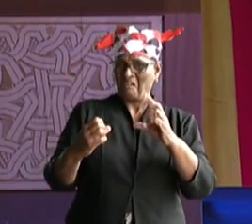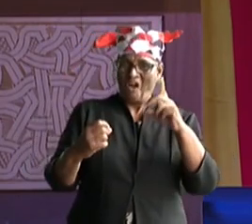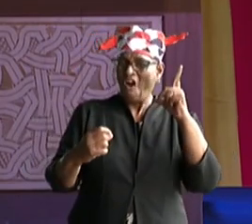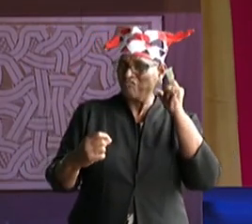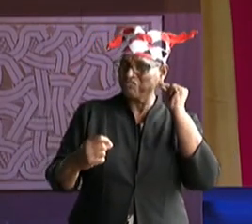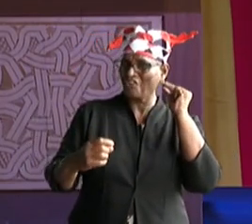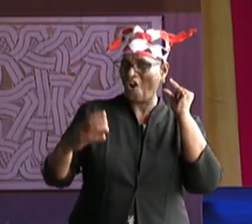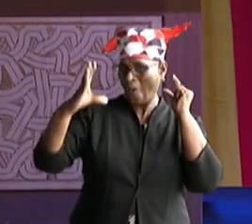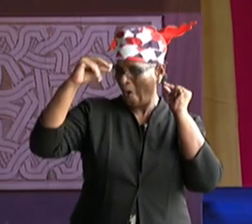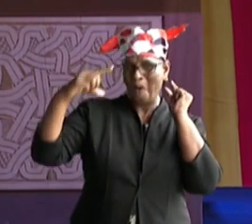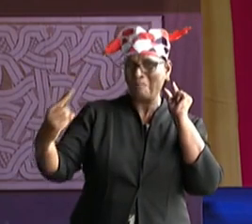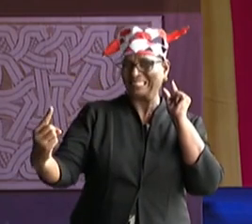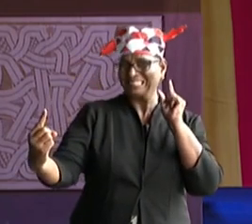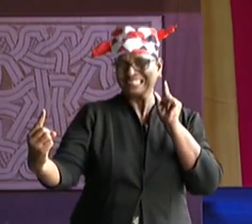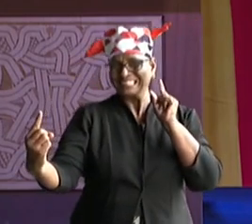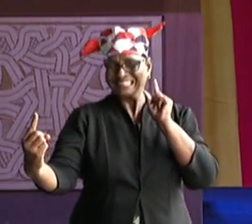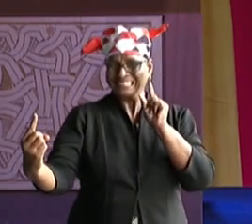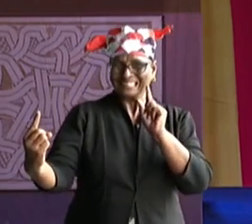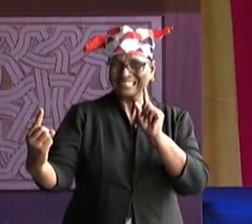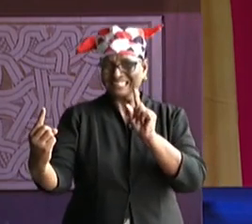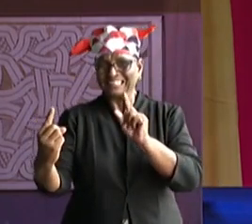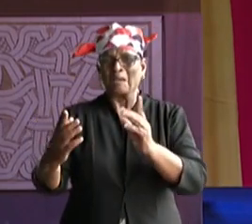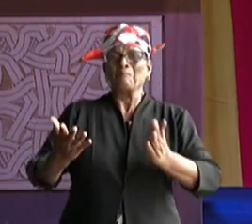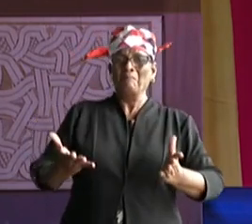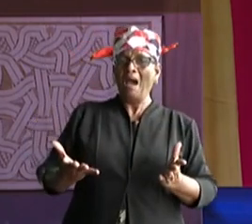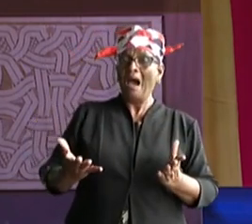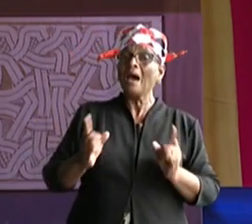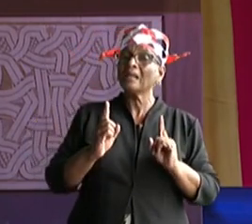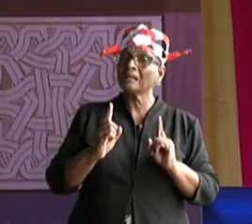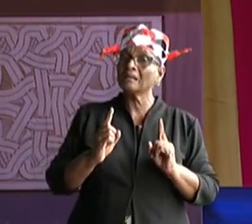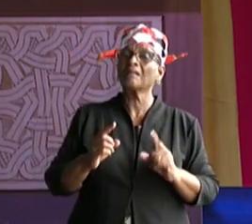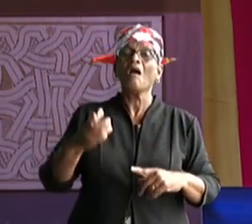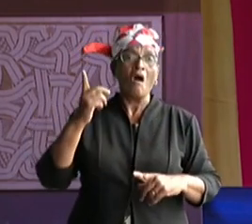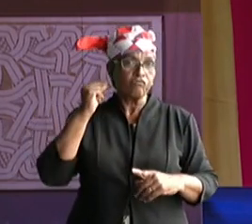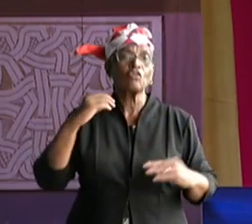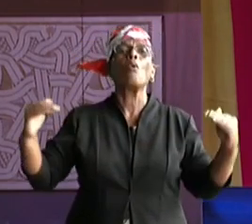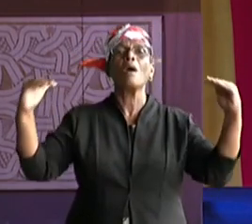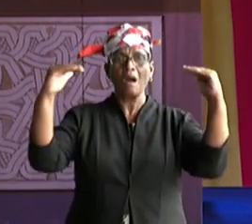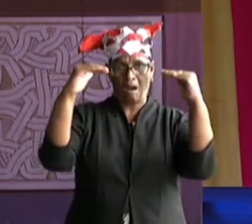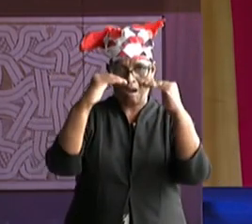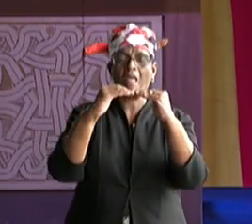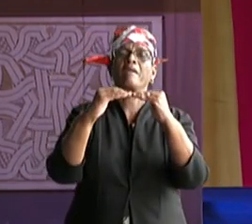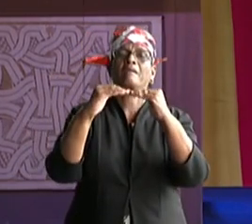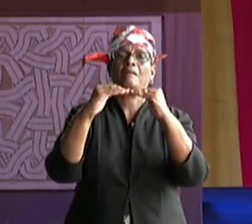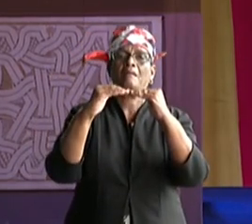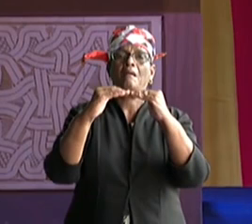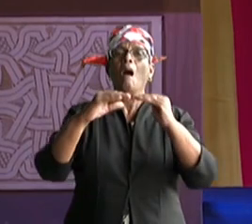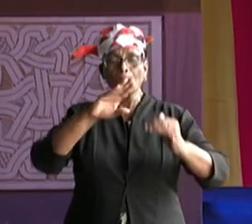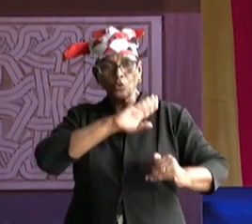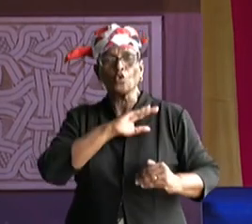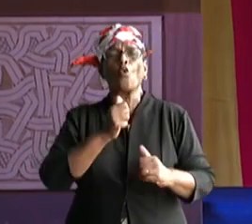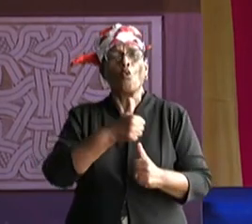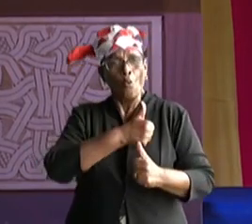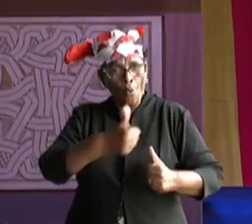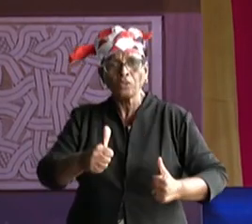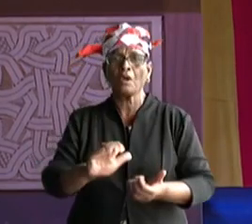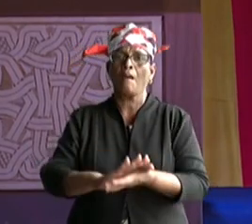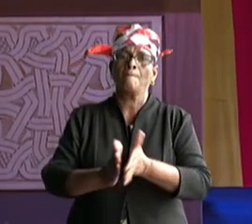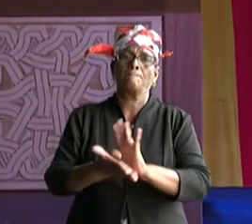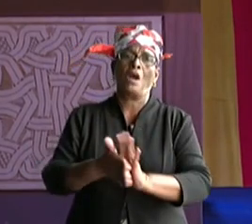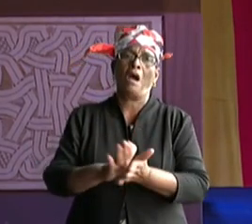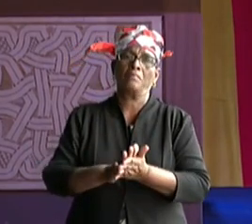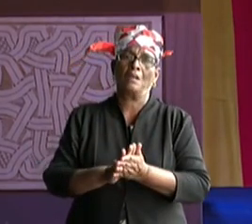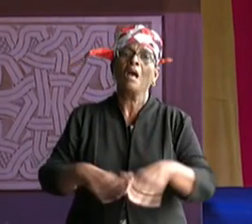maar in alle andere opzichten zijn vrouwen onze gelijken en verdienen ook als zodanig te worden behandeld. Vrouwen